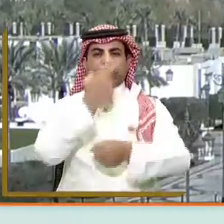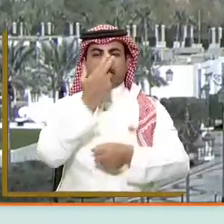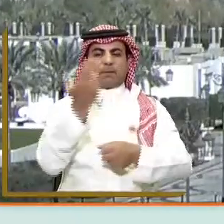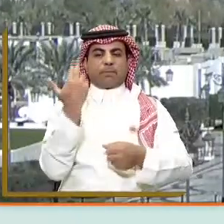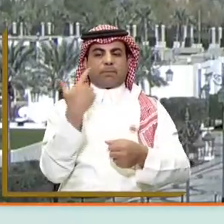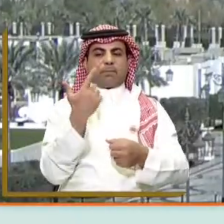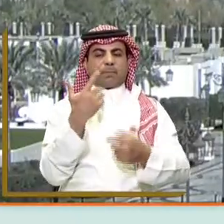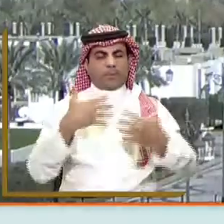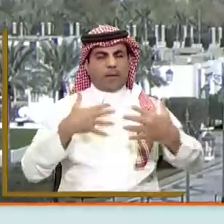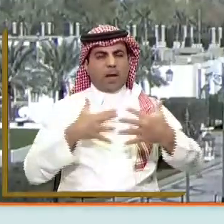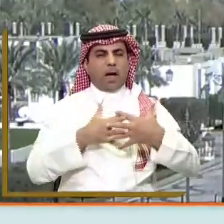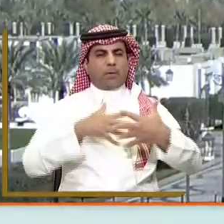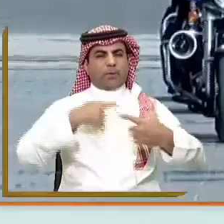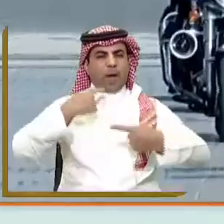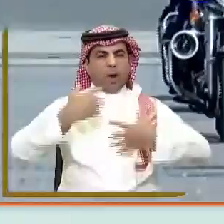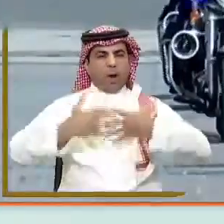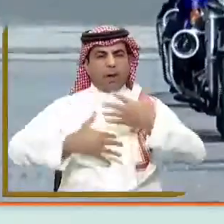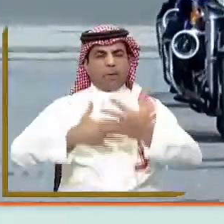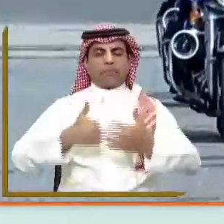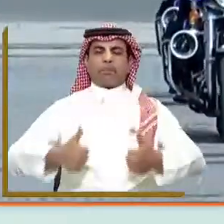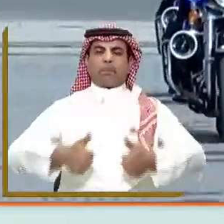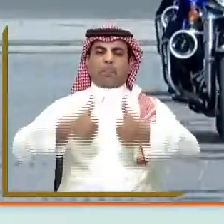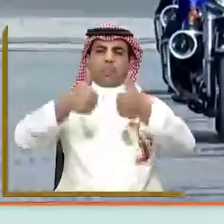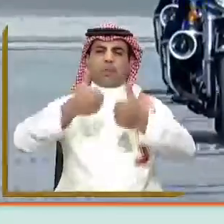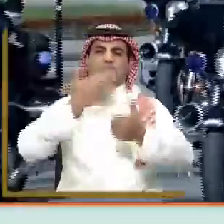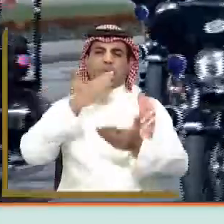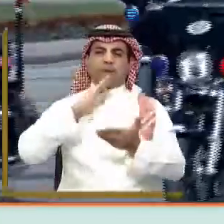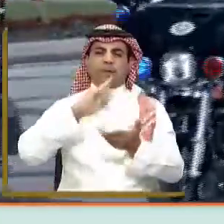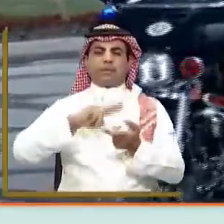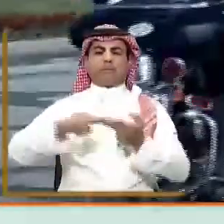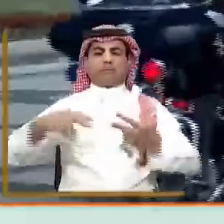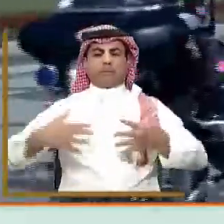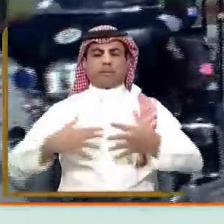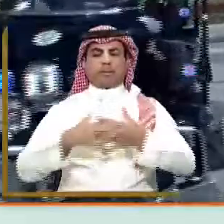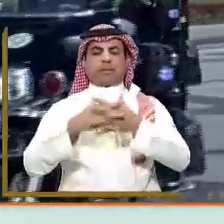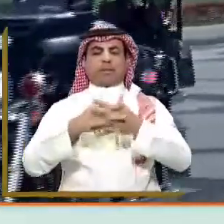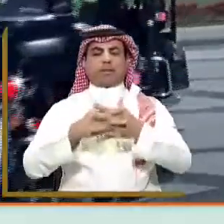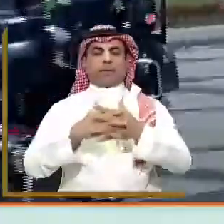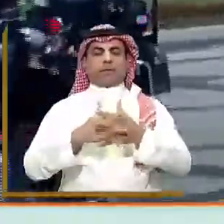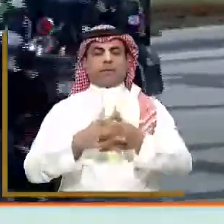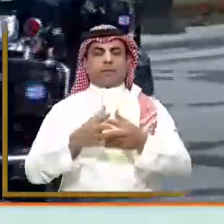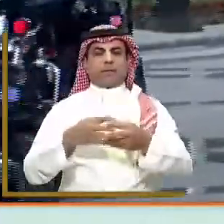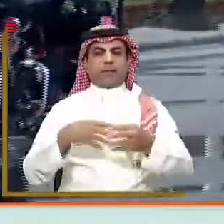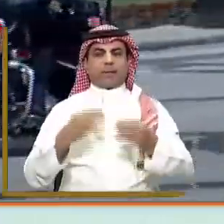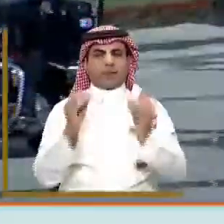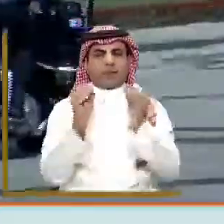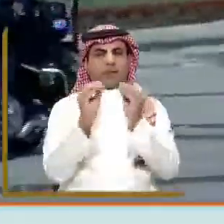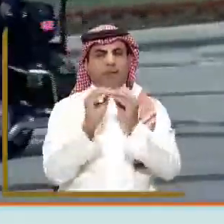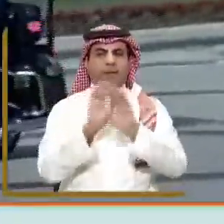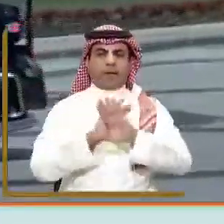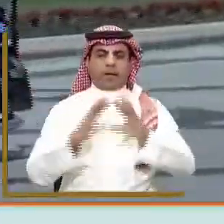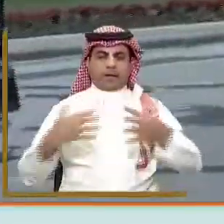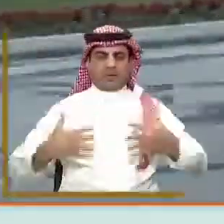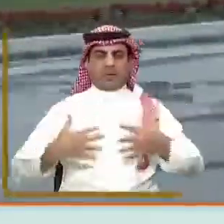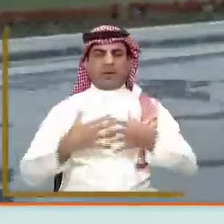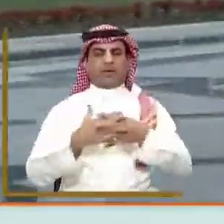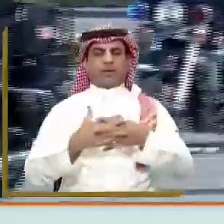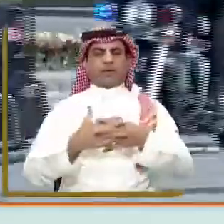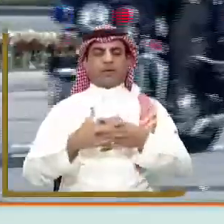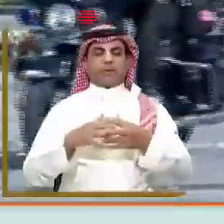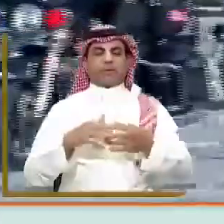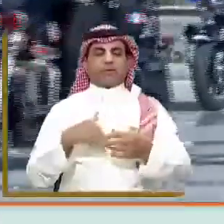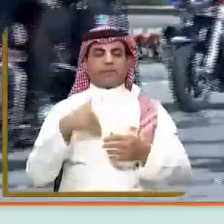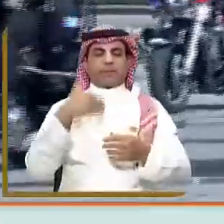على مختلف المستويات من قبل الجانبين من أجل إعادة الثقة المتبادلة وعلاقات الصداقة.